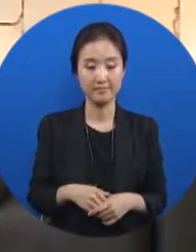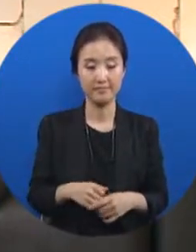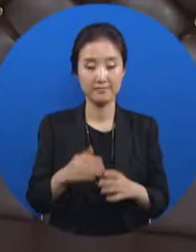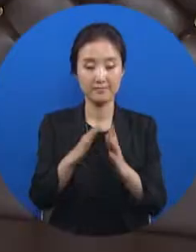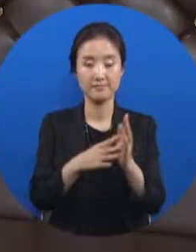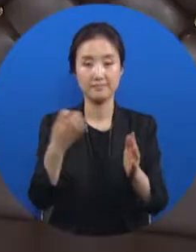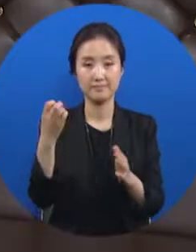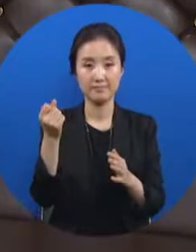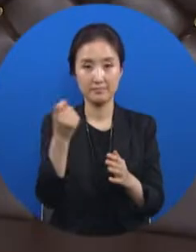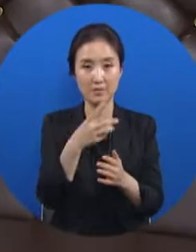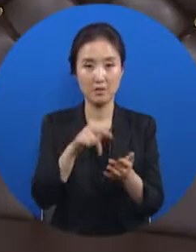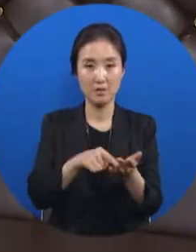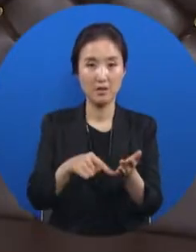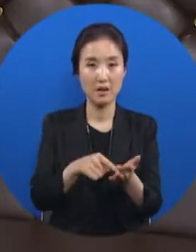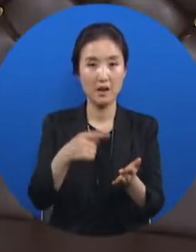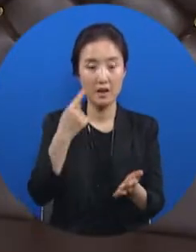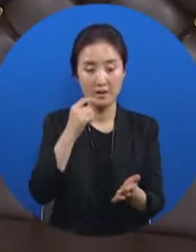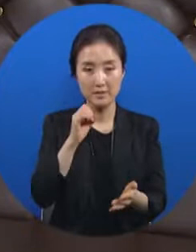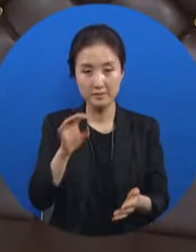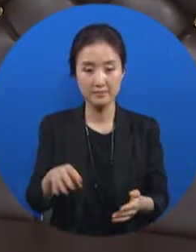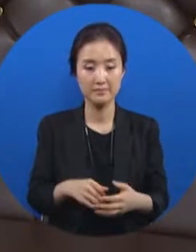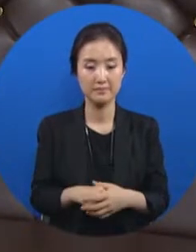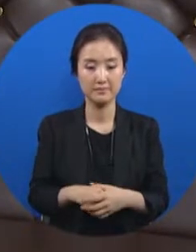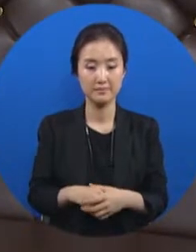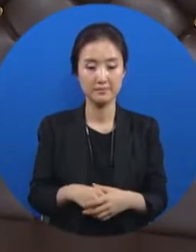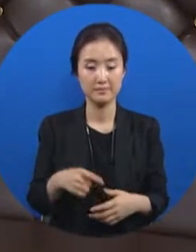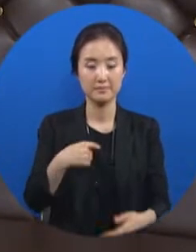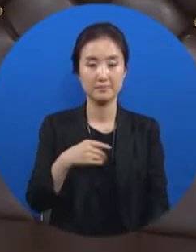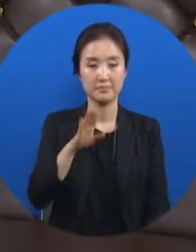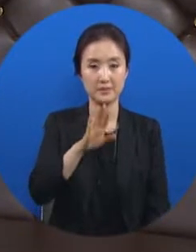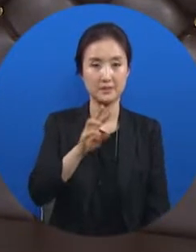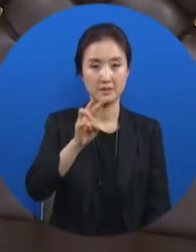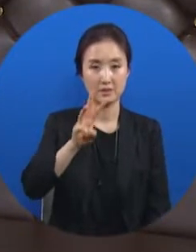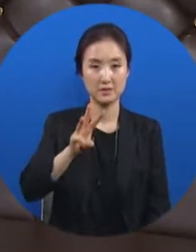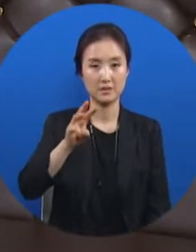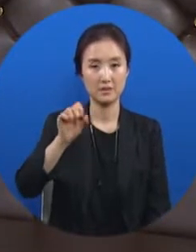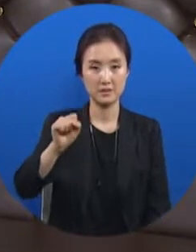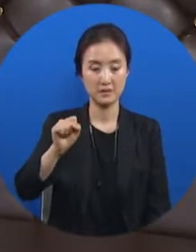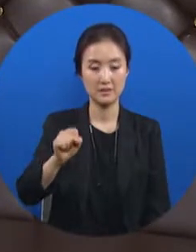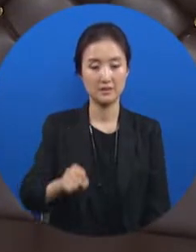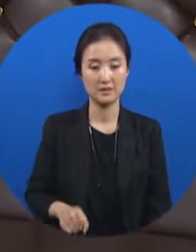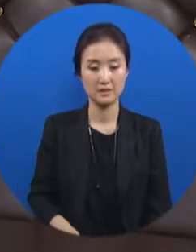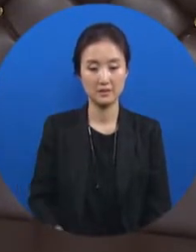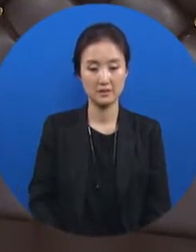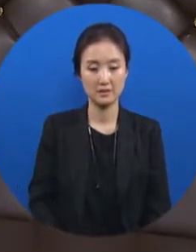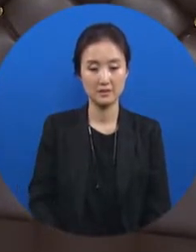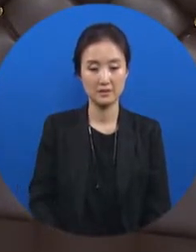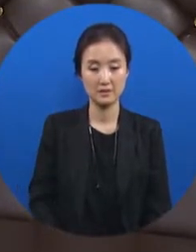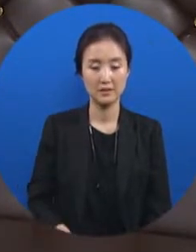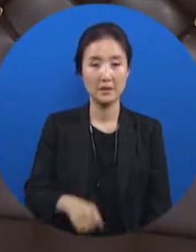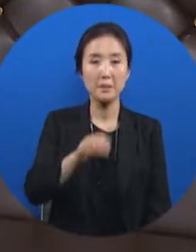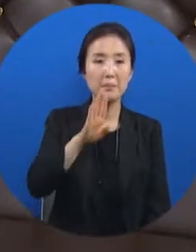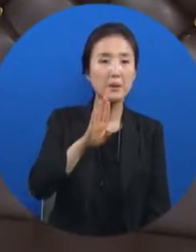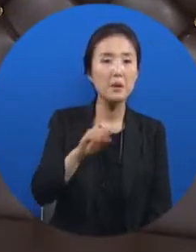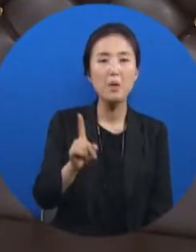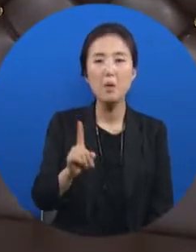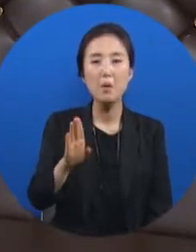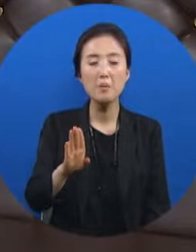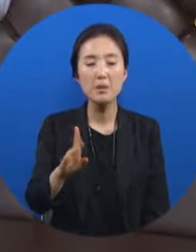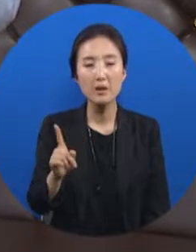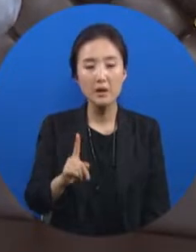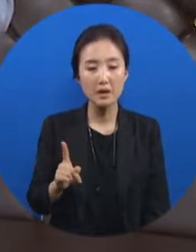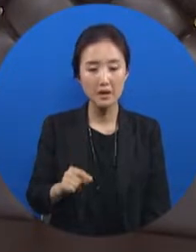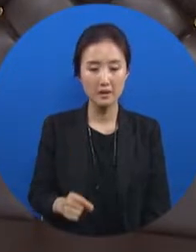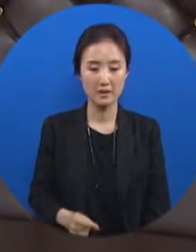비밀번호 누르시면 돼. 어? 그래서 제가 뭐 BWS 그러면 B가 어떤 거니?